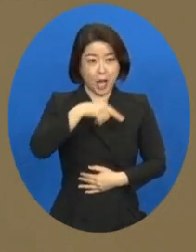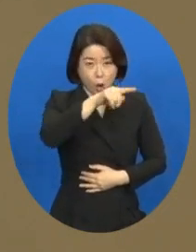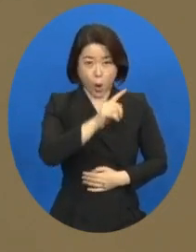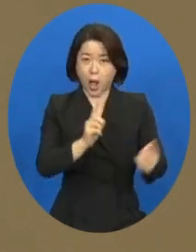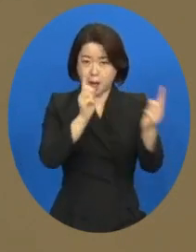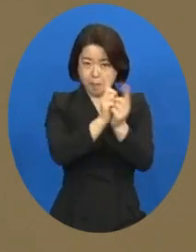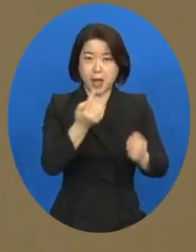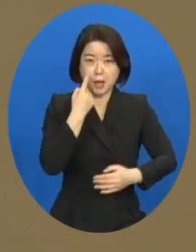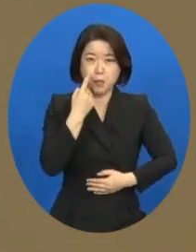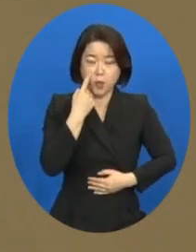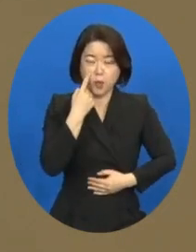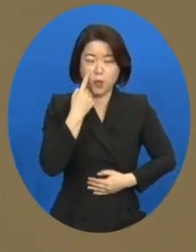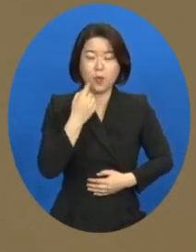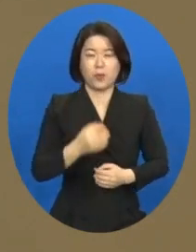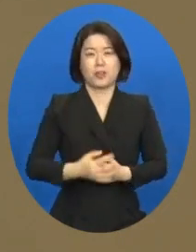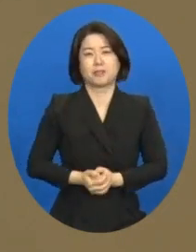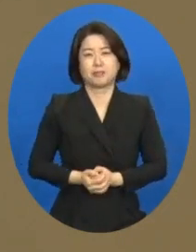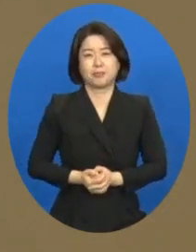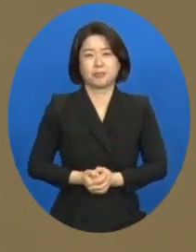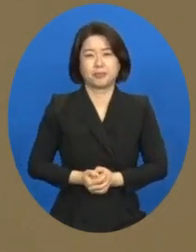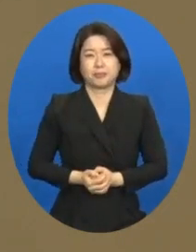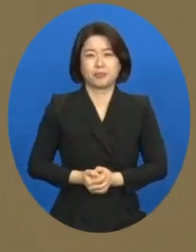만나 드릴게요.